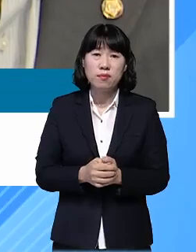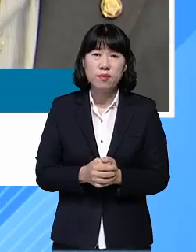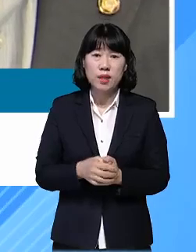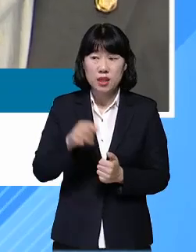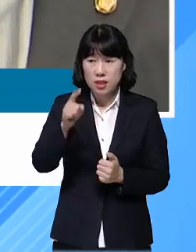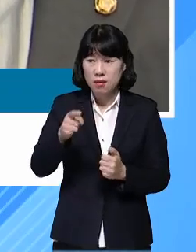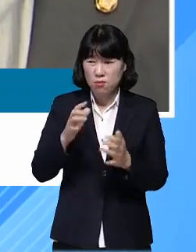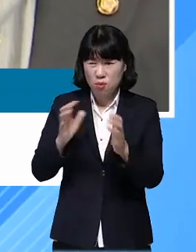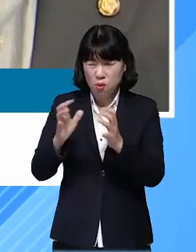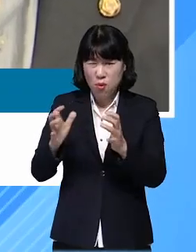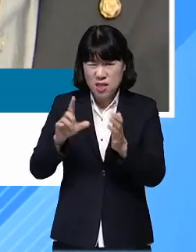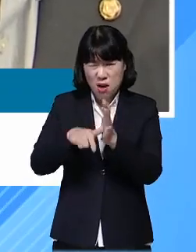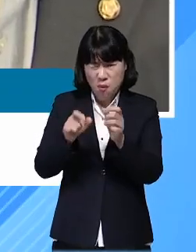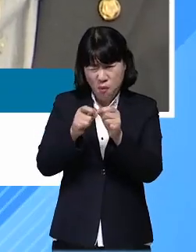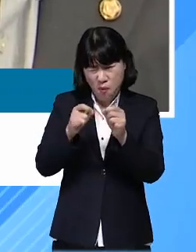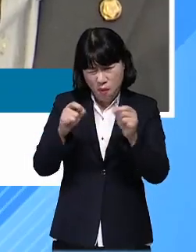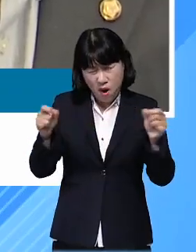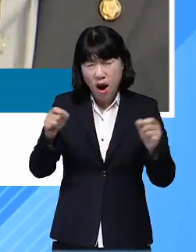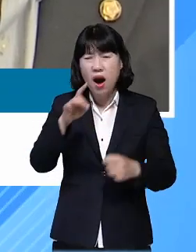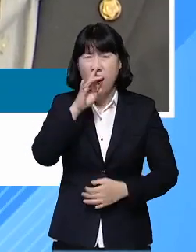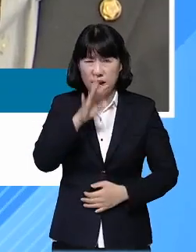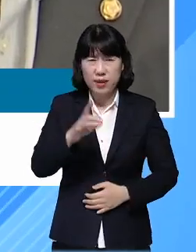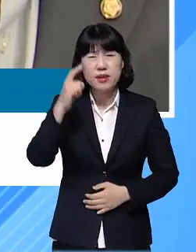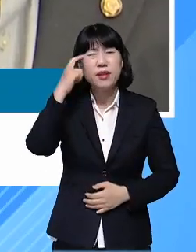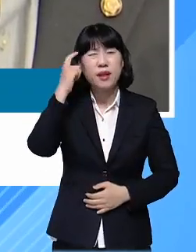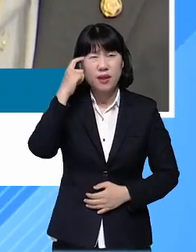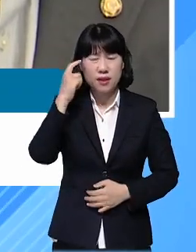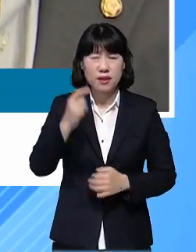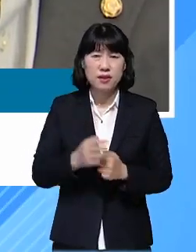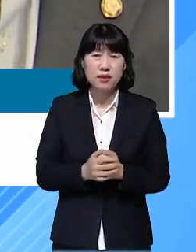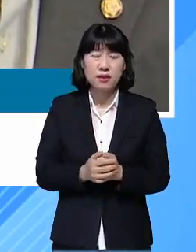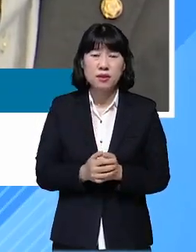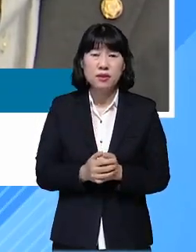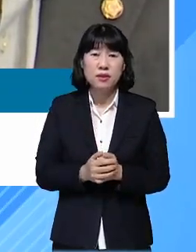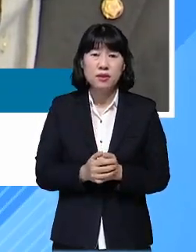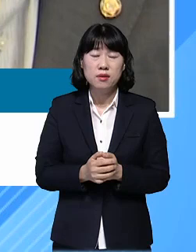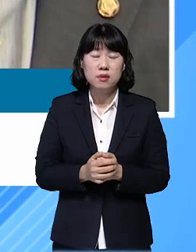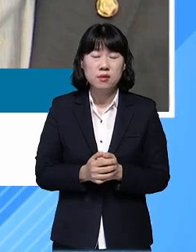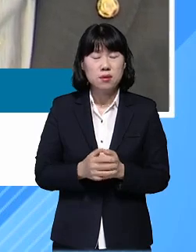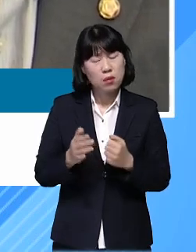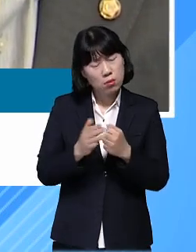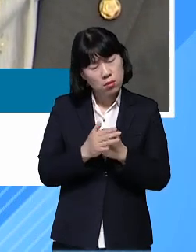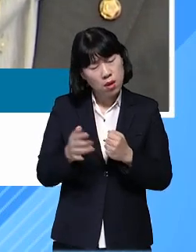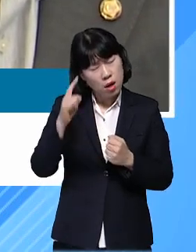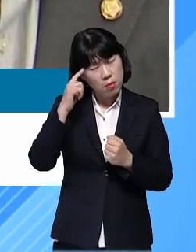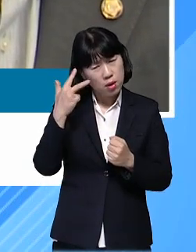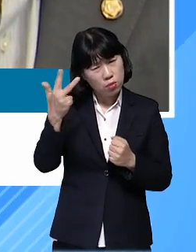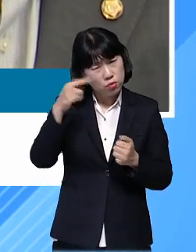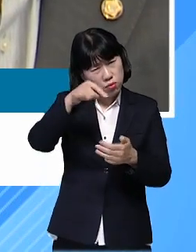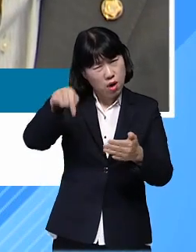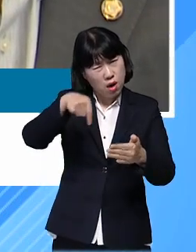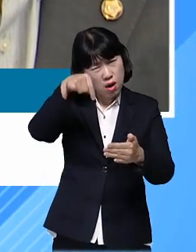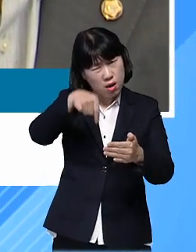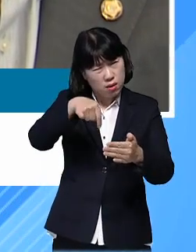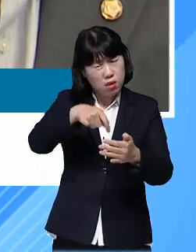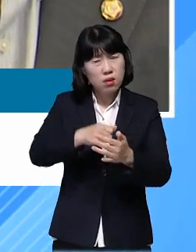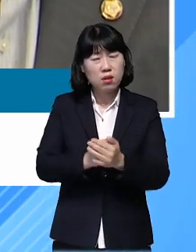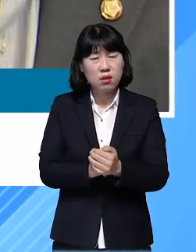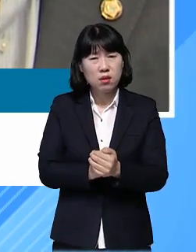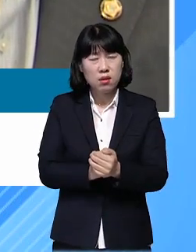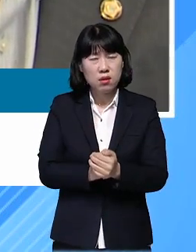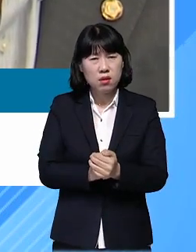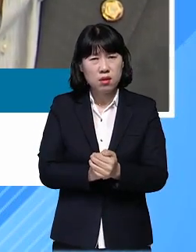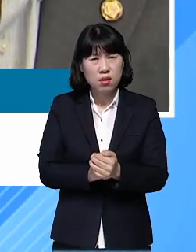이러한 논의가 오래가서는 안 된다라고 생각을 합니다. 그래서 제 생각에는 이번 주 중에는